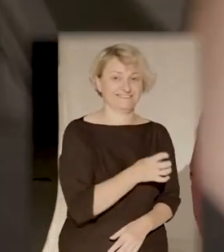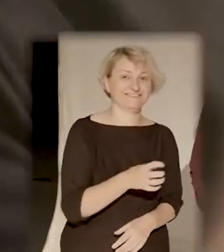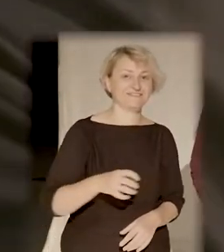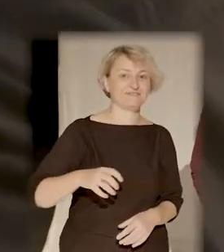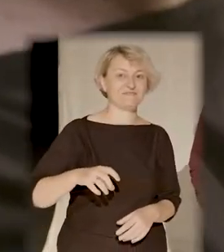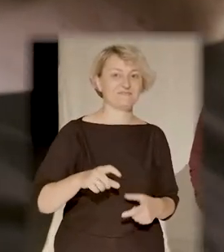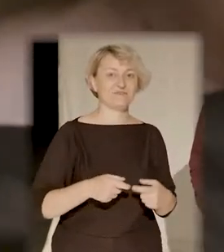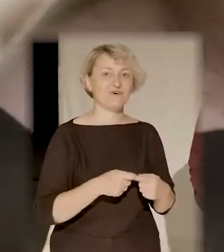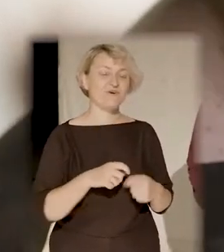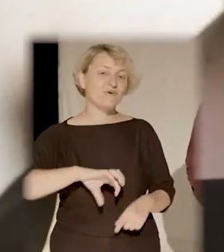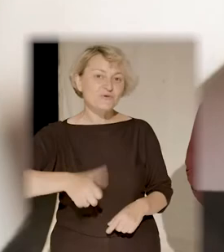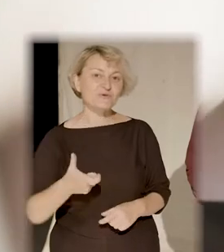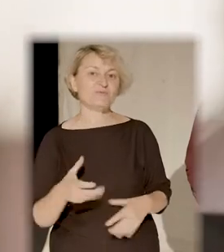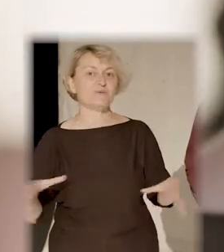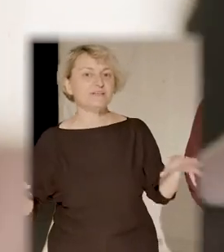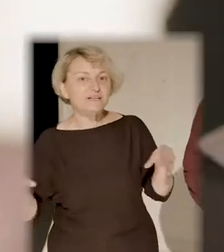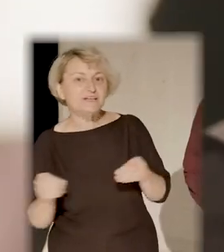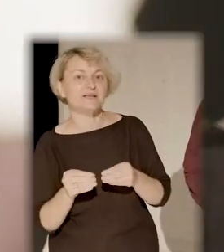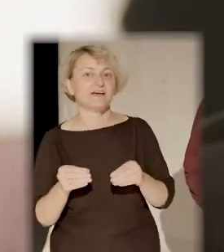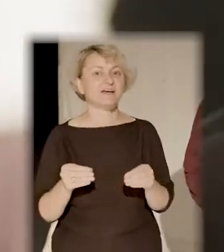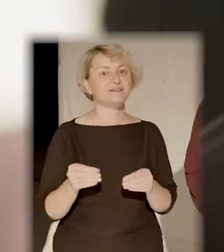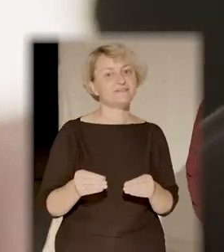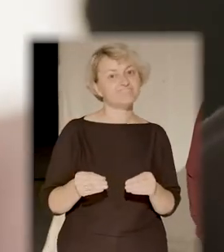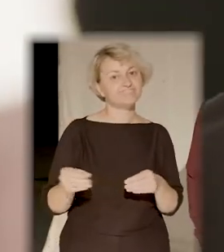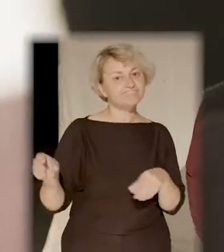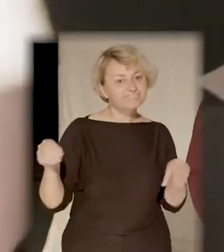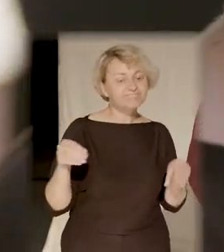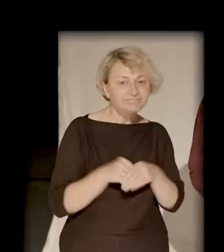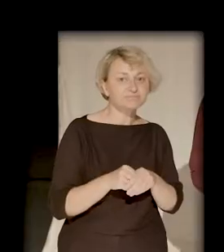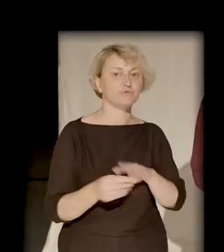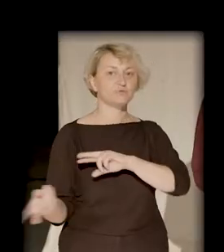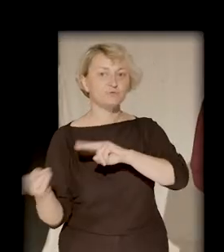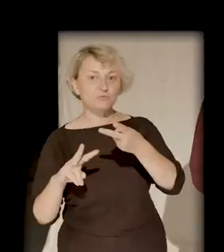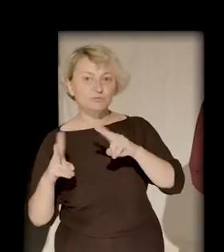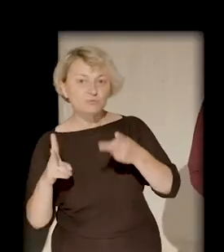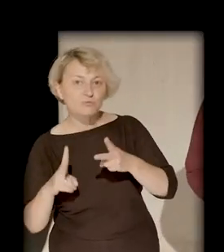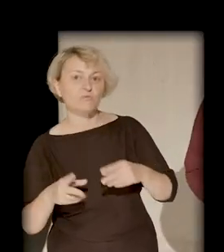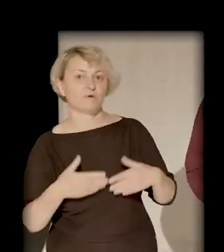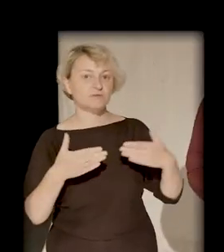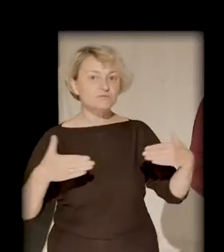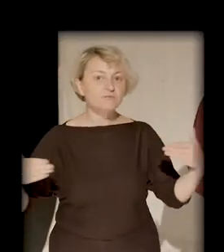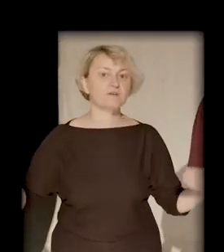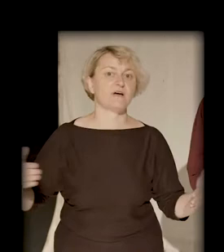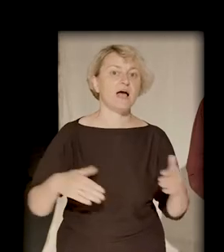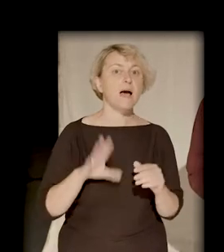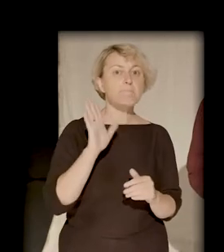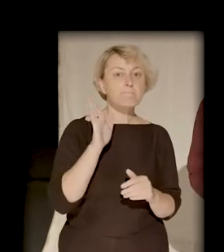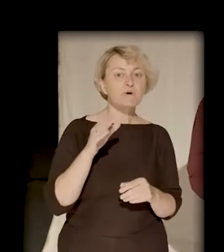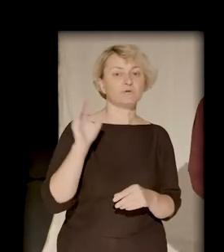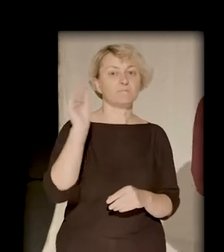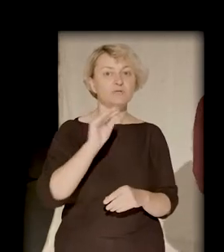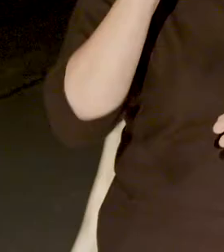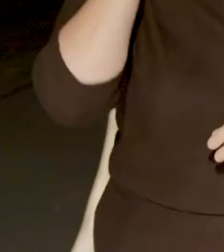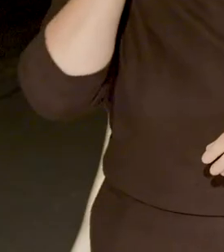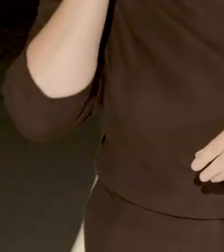Ona stoi z boku sceny i na bieżąco tłumaczy ten spektakl. A na popołudniowym spektaklu będzie też pani, która będzie